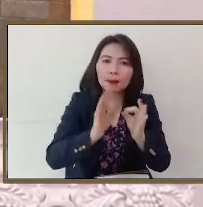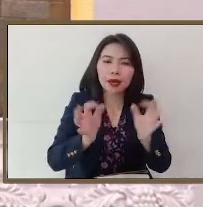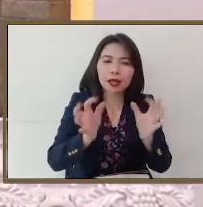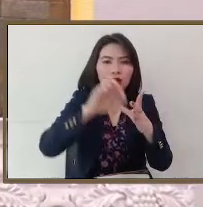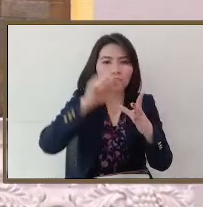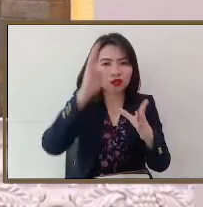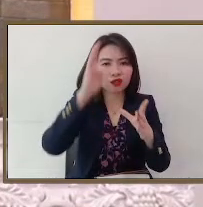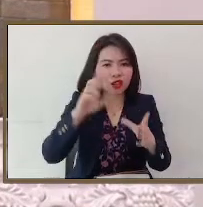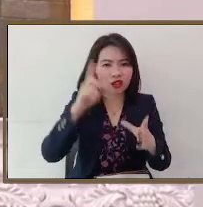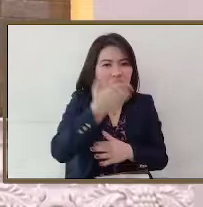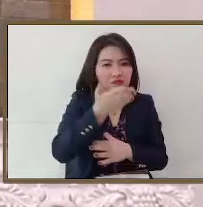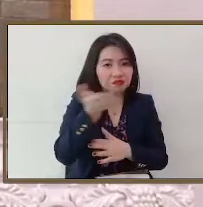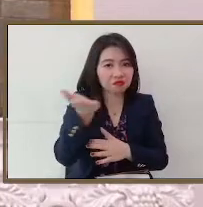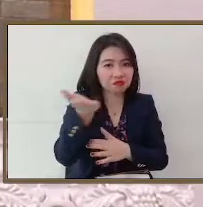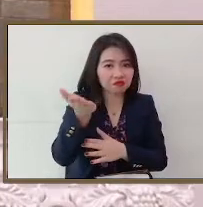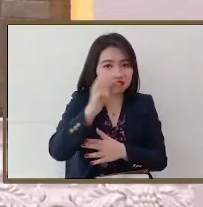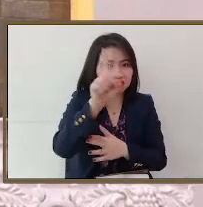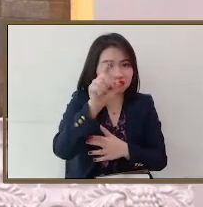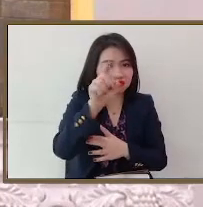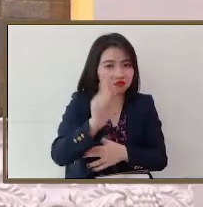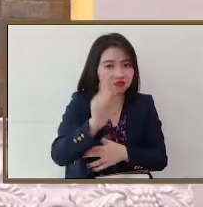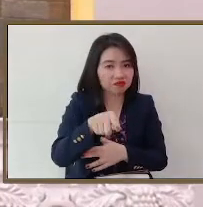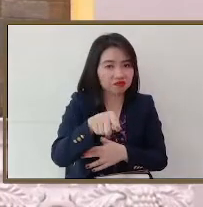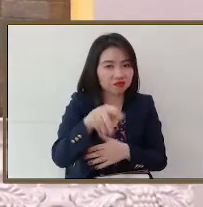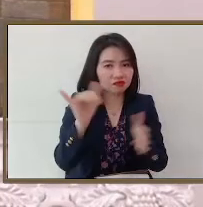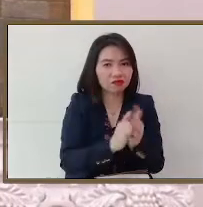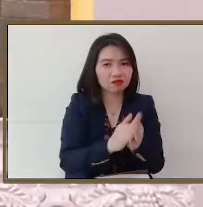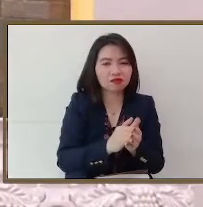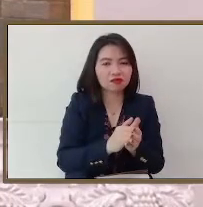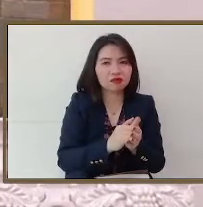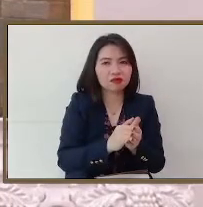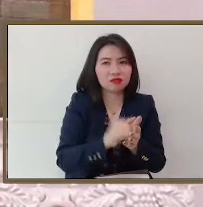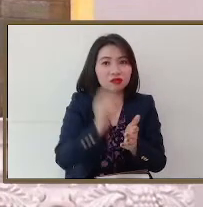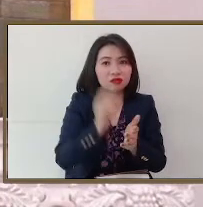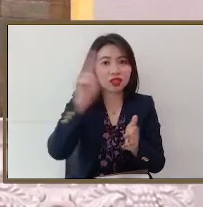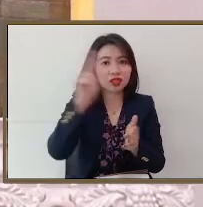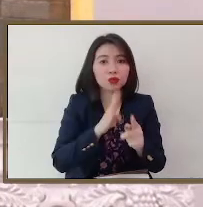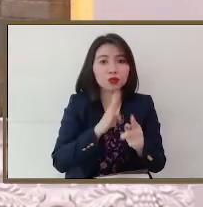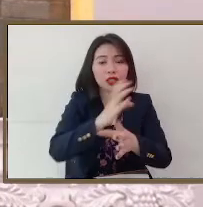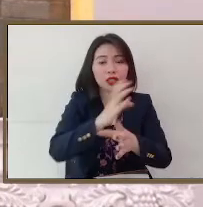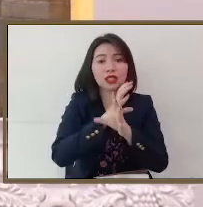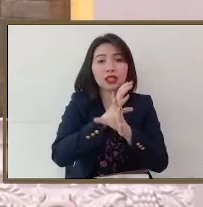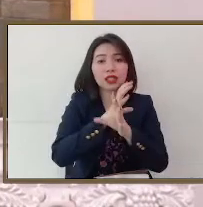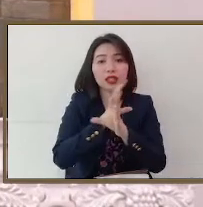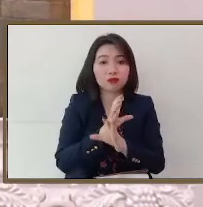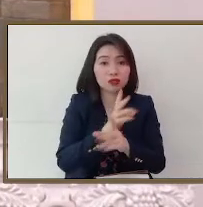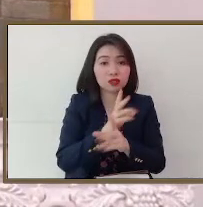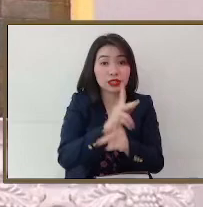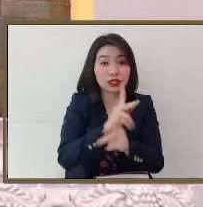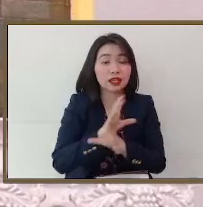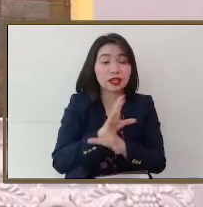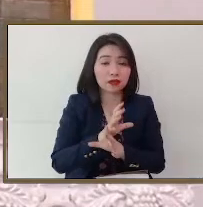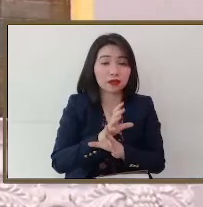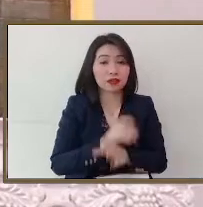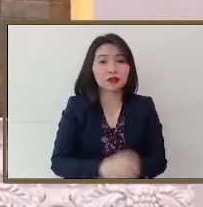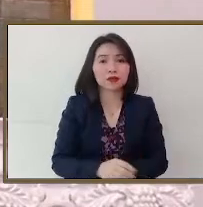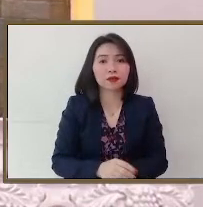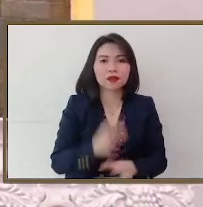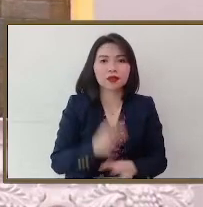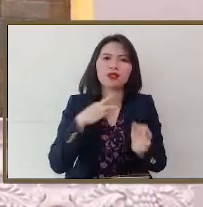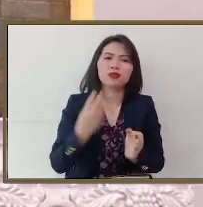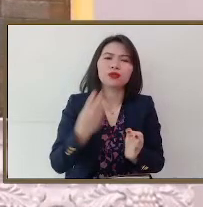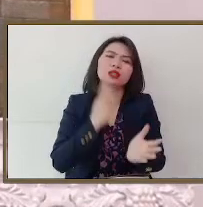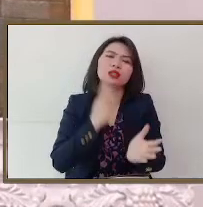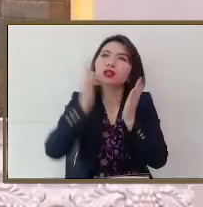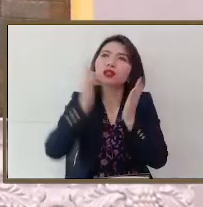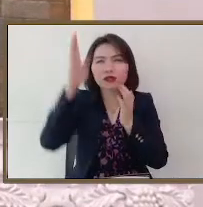be careful. You've got to be careful. Pag pagka tayo po'y naglilingkod sa Panginoon, pagka tayo